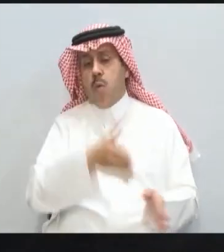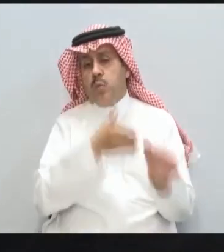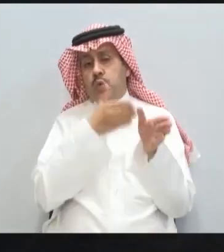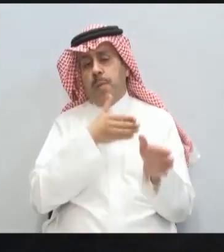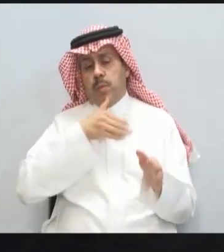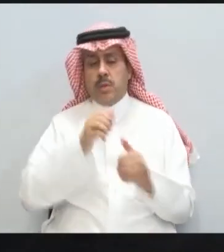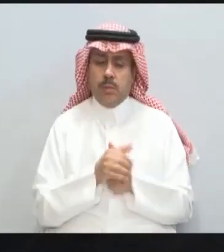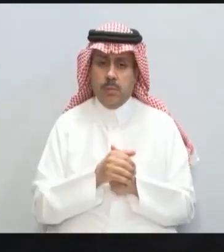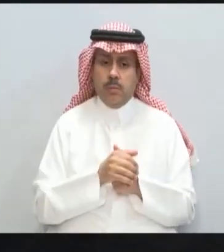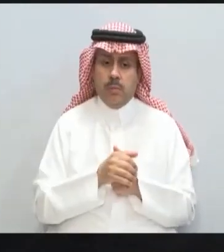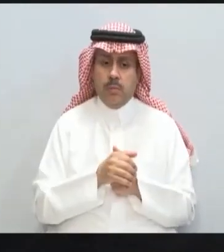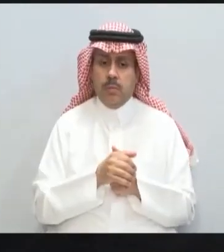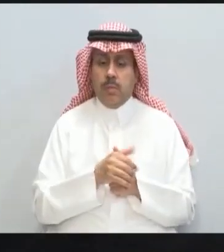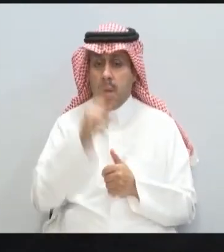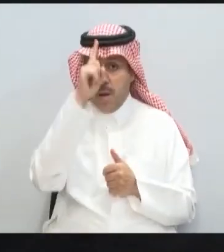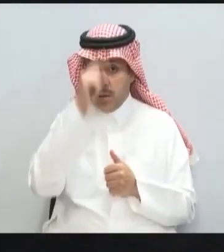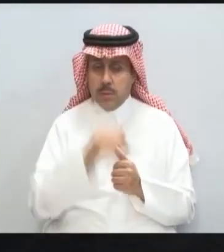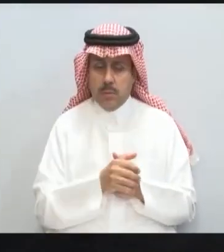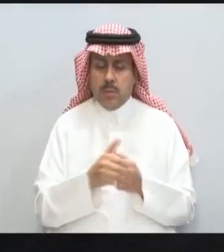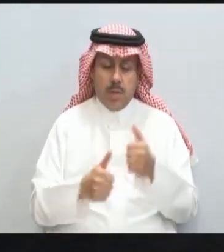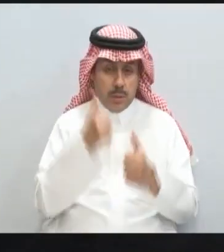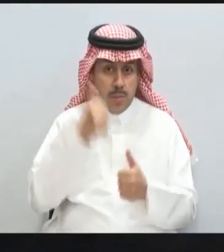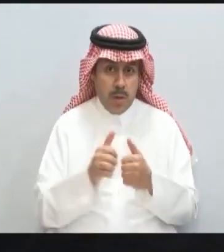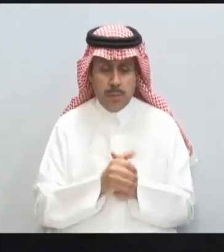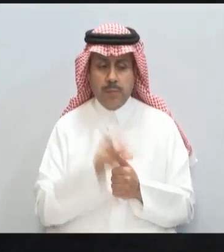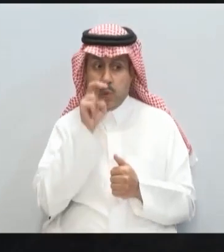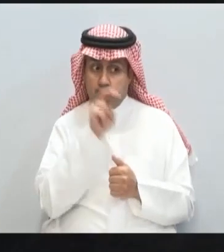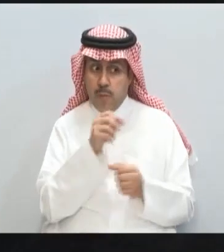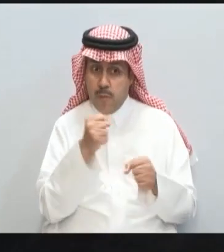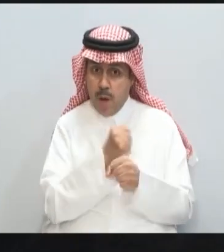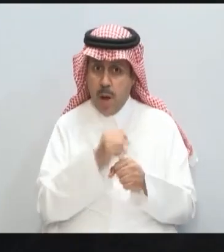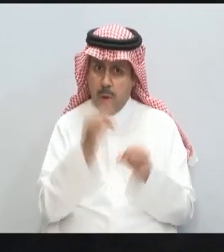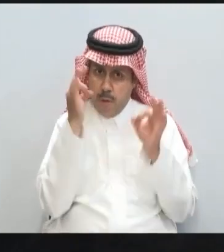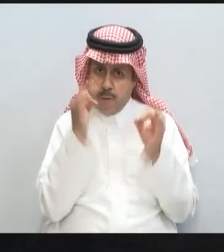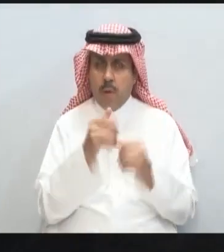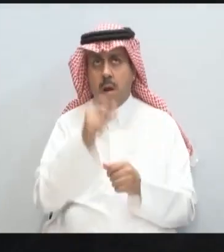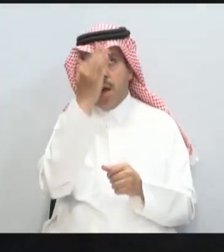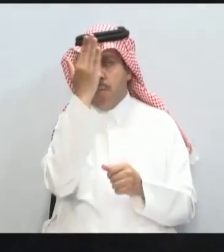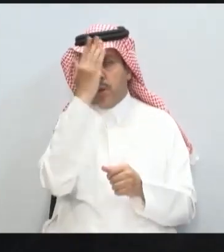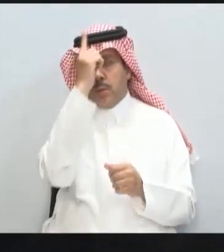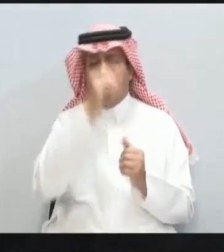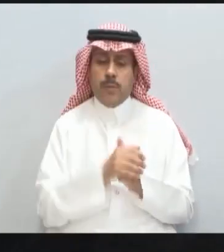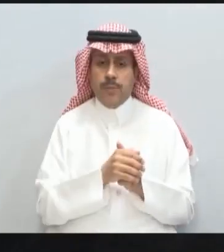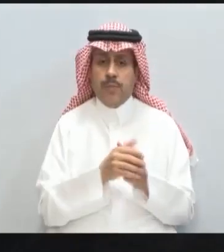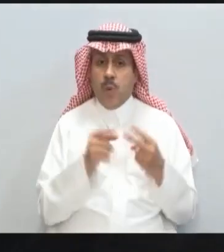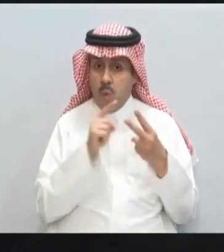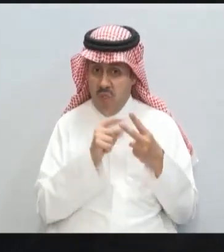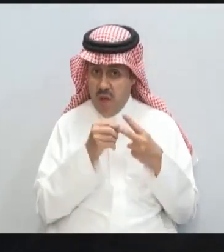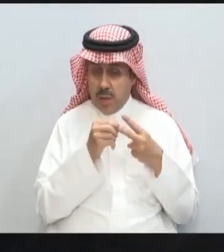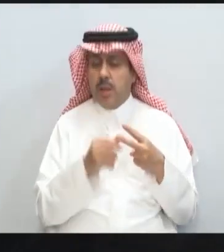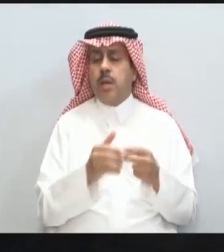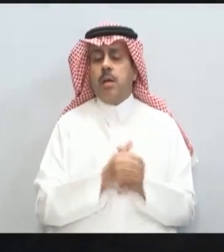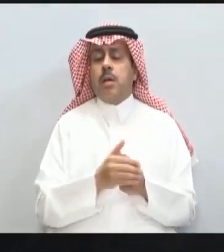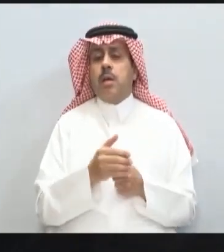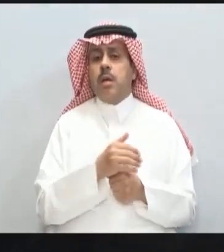تعالى ليبلوكم ايكم احسن عملا والاحسان الاخر هو بدل النفع للخلق بشتى